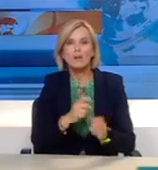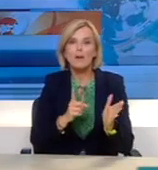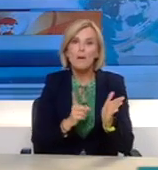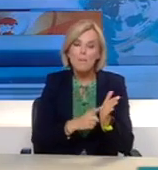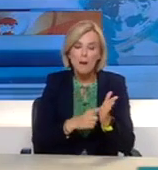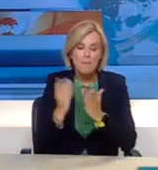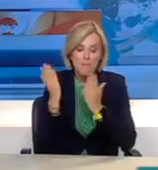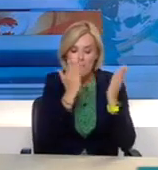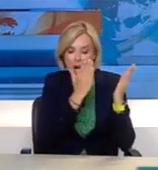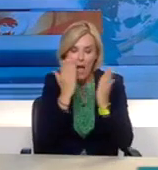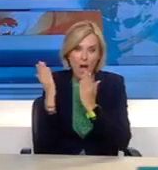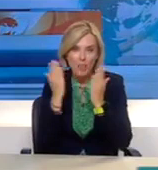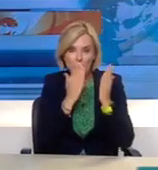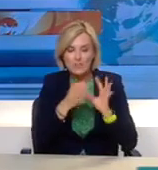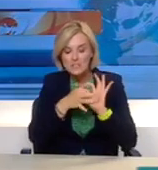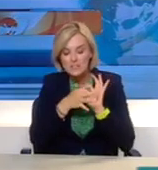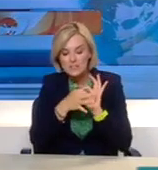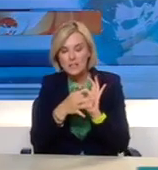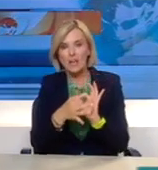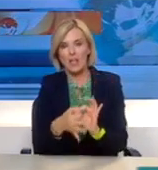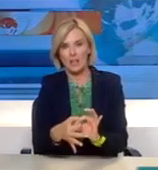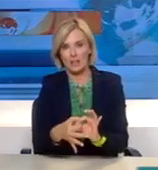δρόμο της μάθησης και του σχολείου.